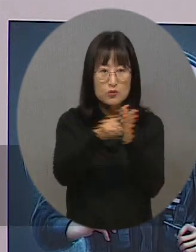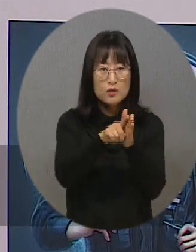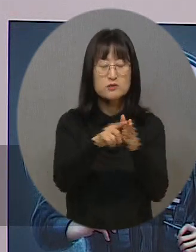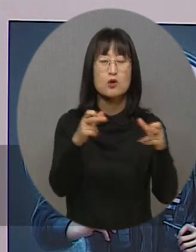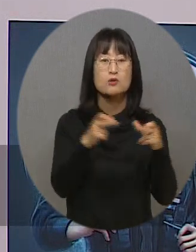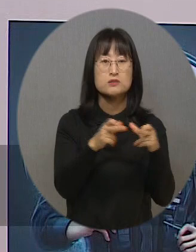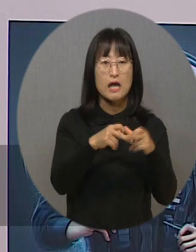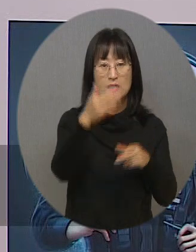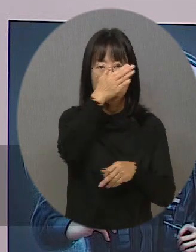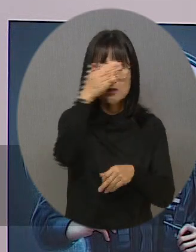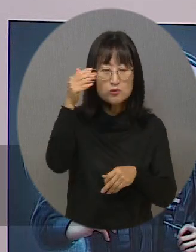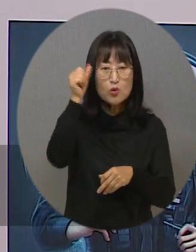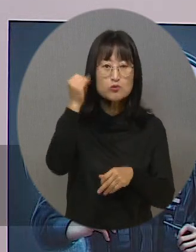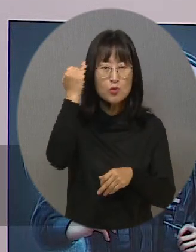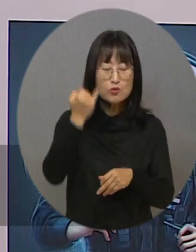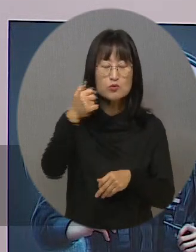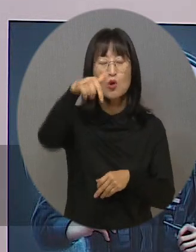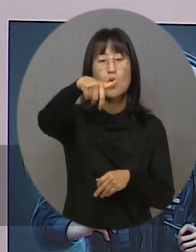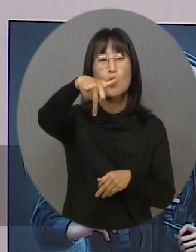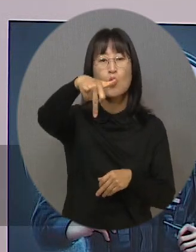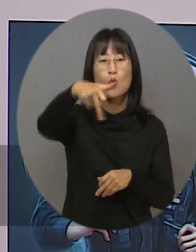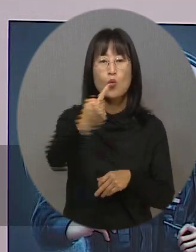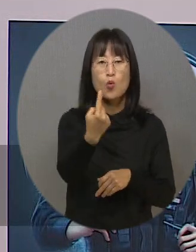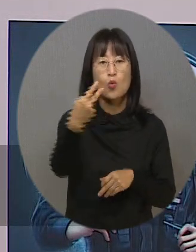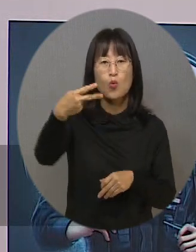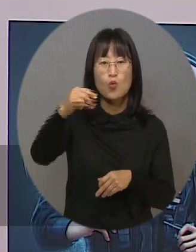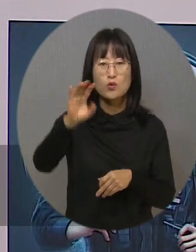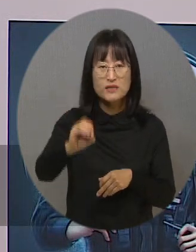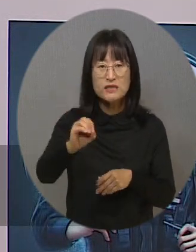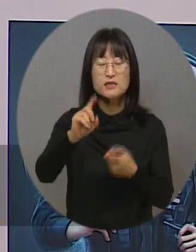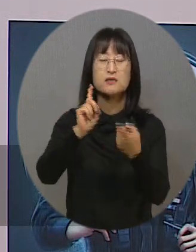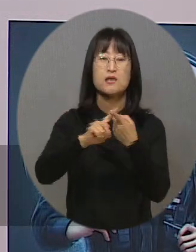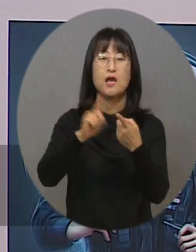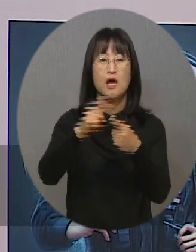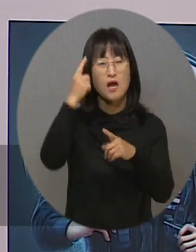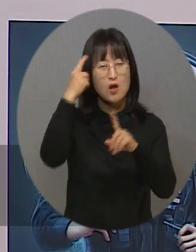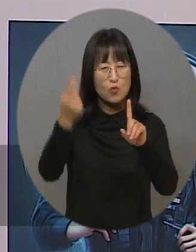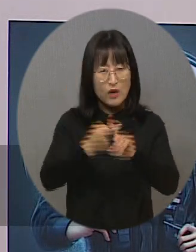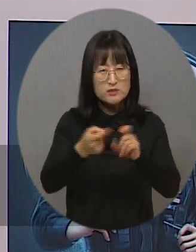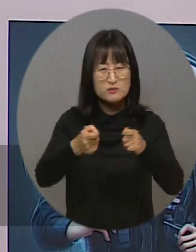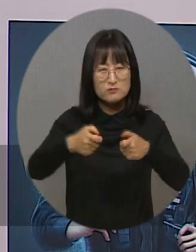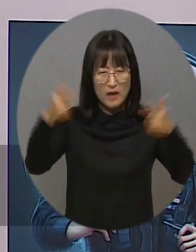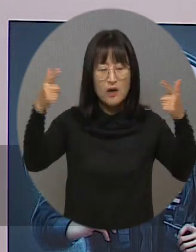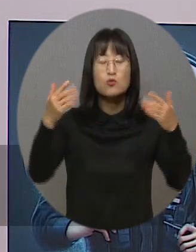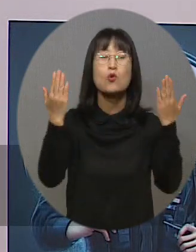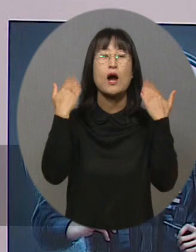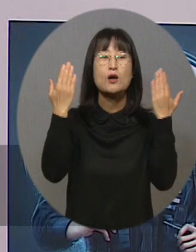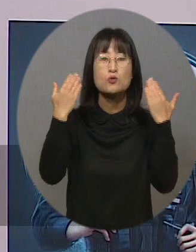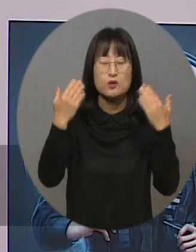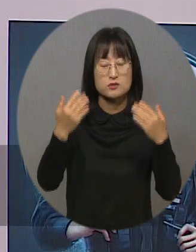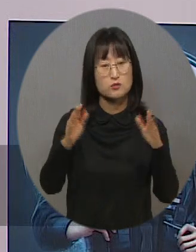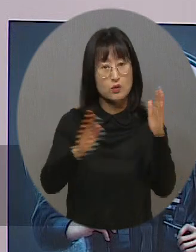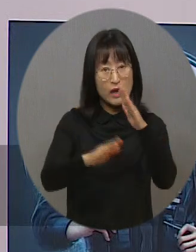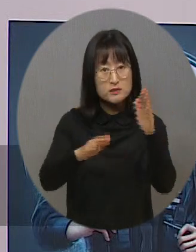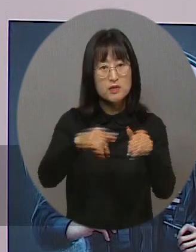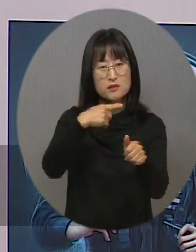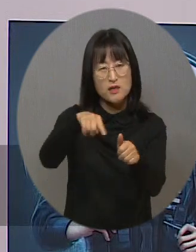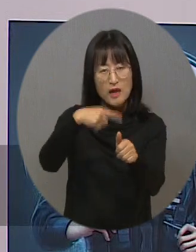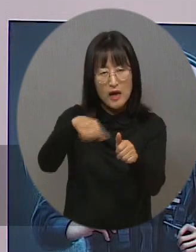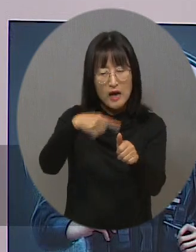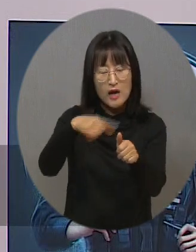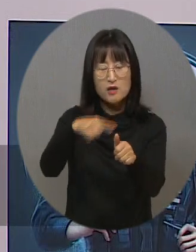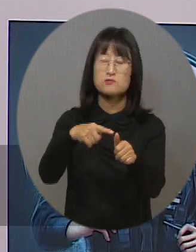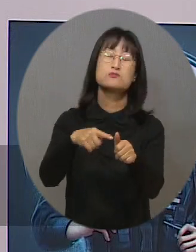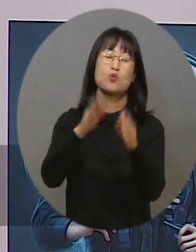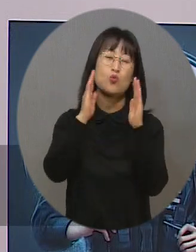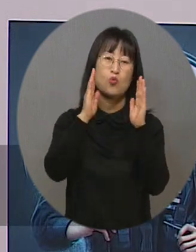장애 청소년들도 코딩에 대한 관심을 좀 더 향상시키고 학교 현장에서도 학생들과 함께 나눌 수 있으면